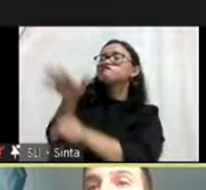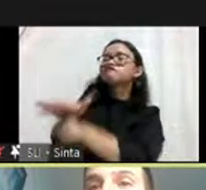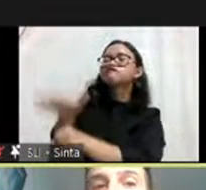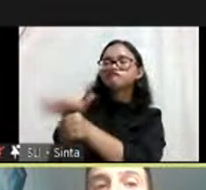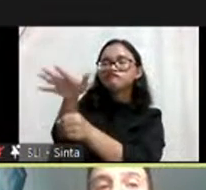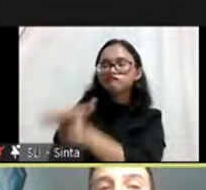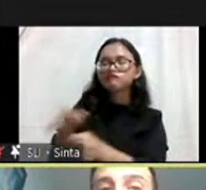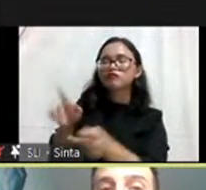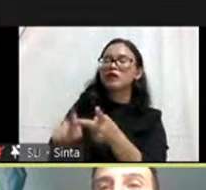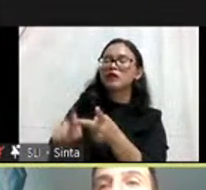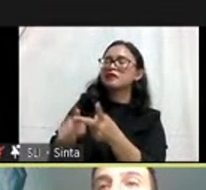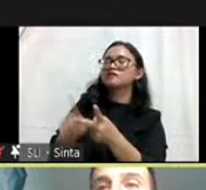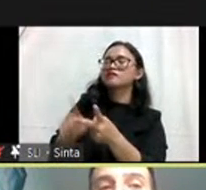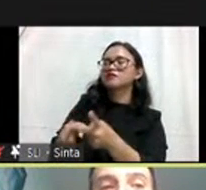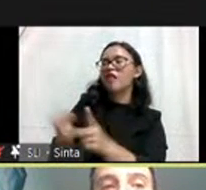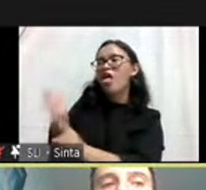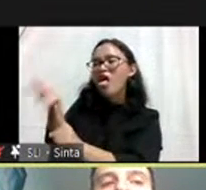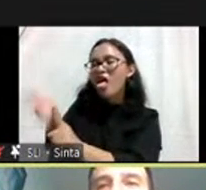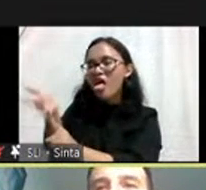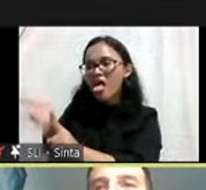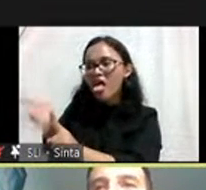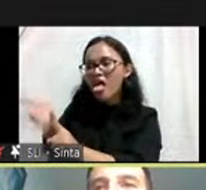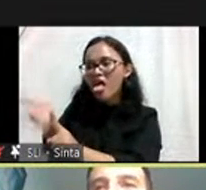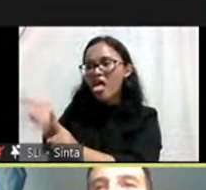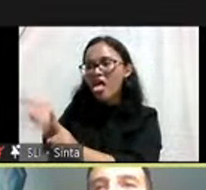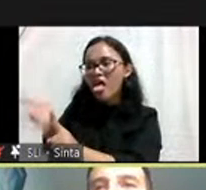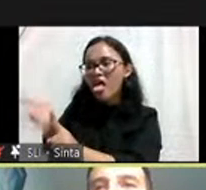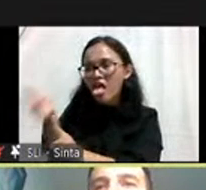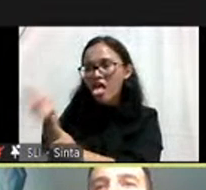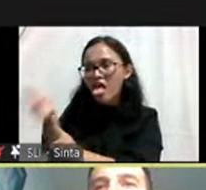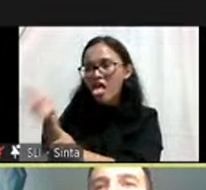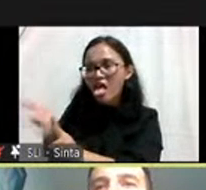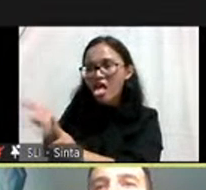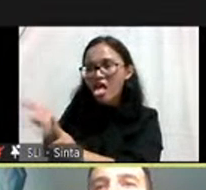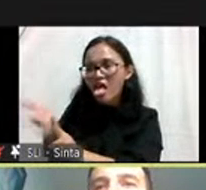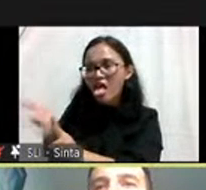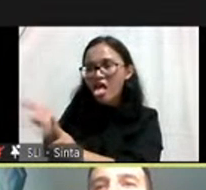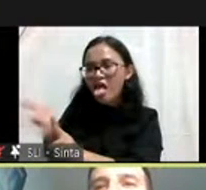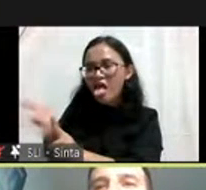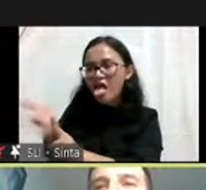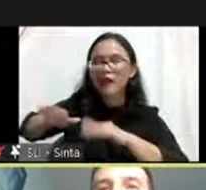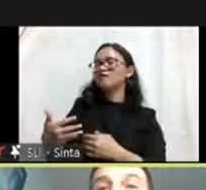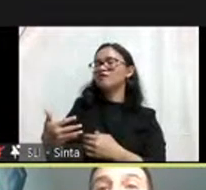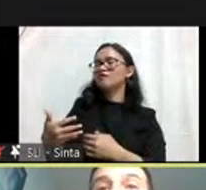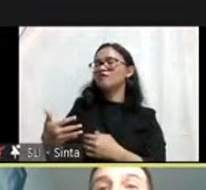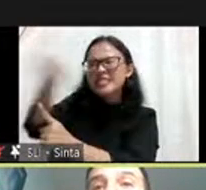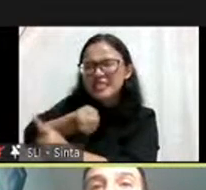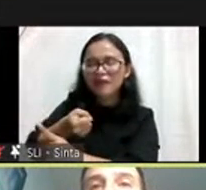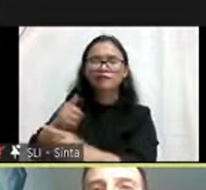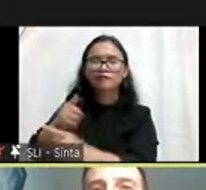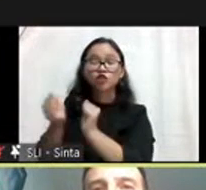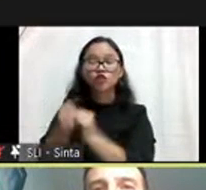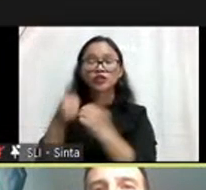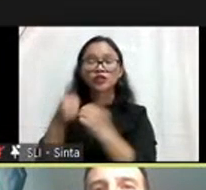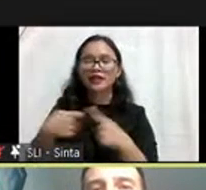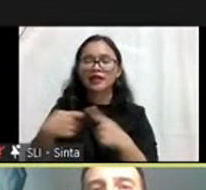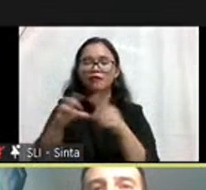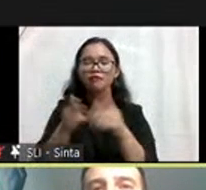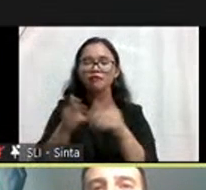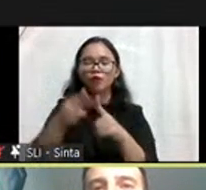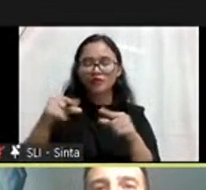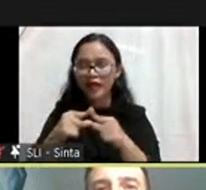e pelecehan di e pengadilan ini dilakukan di Kambodia Indonesia dan Thailand slide